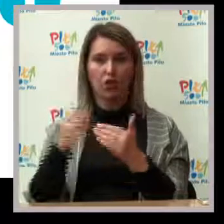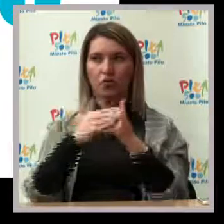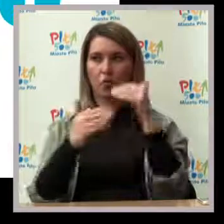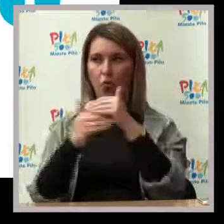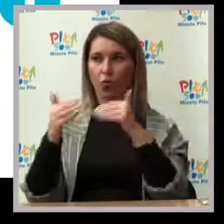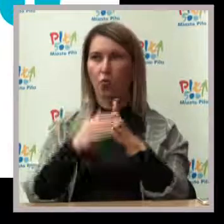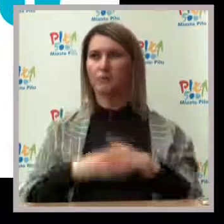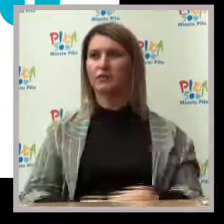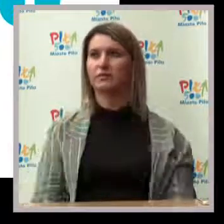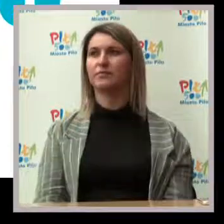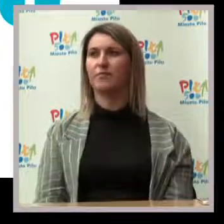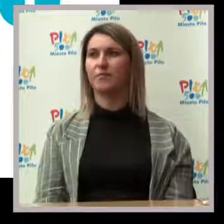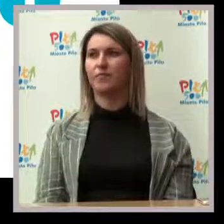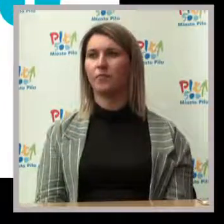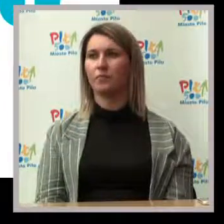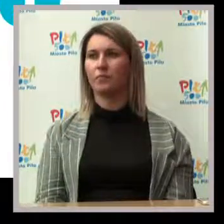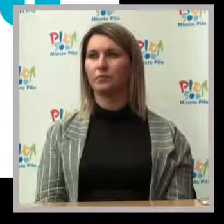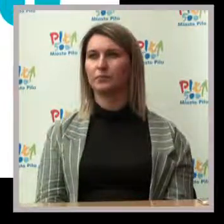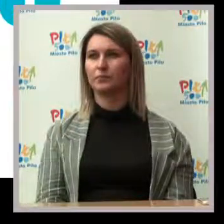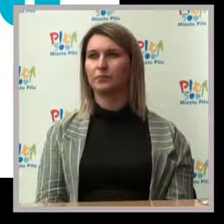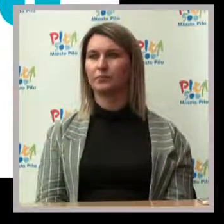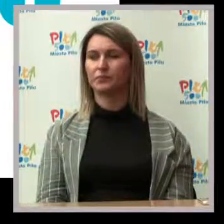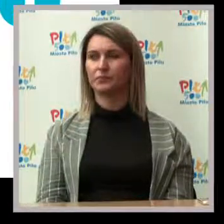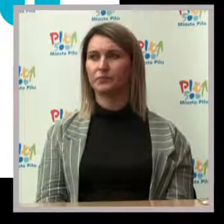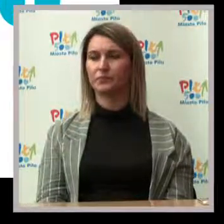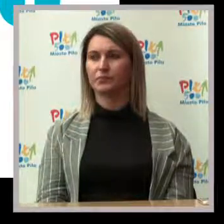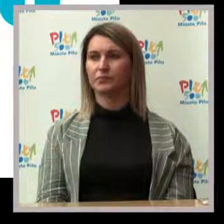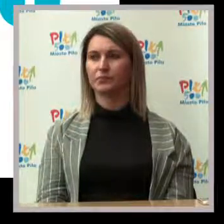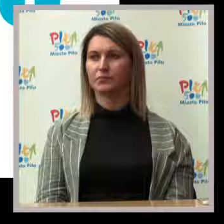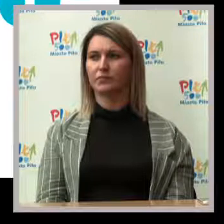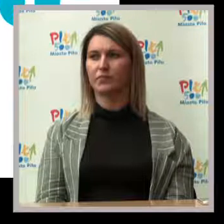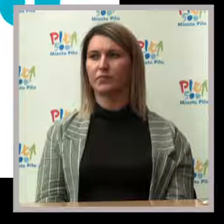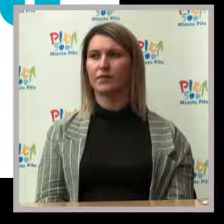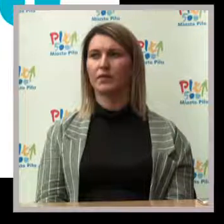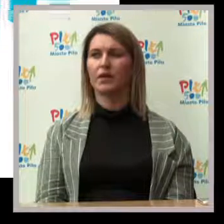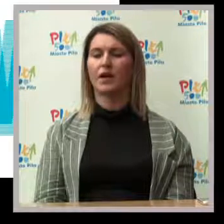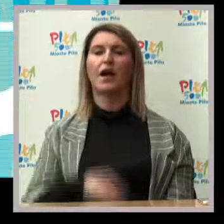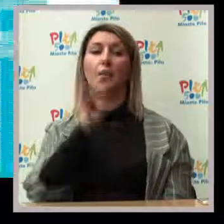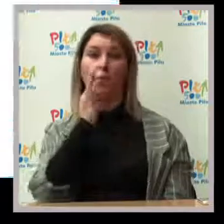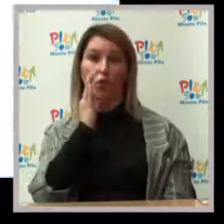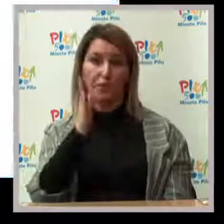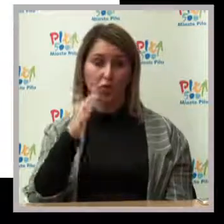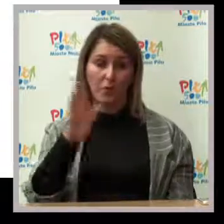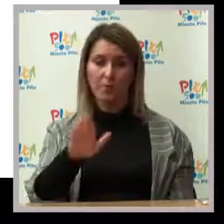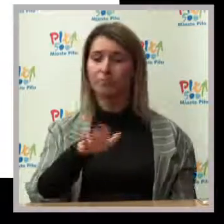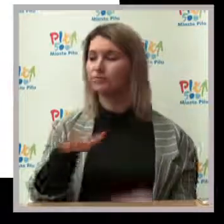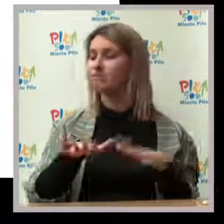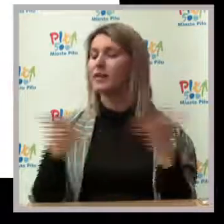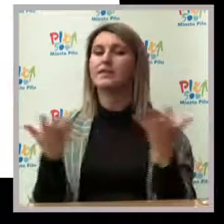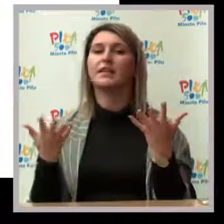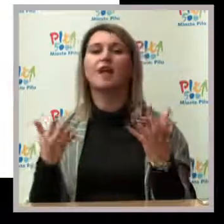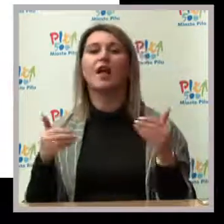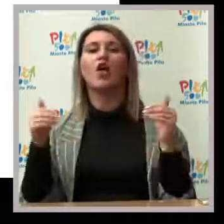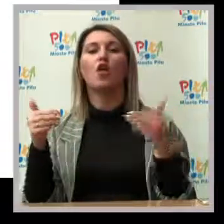znalazło swoje miejsce na rozwój, na nowe życie. A seniorzy czuli się dobrze. Będziemy